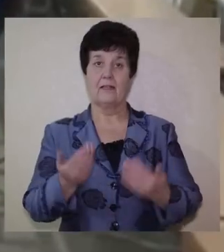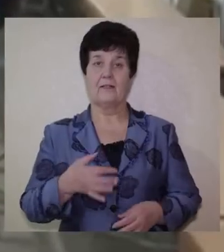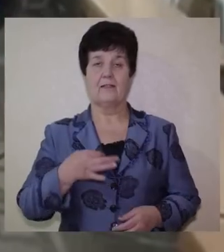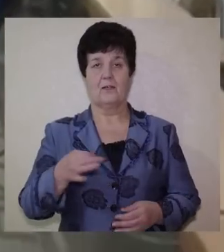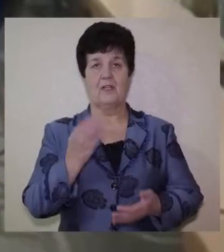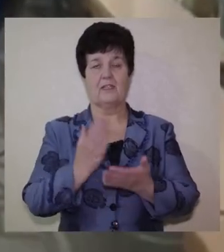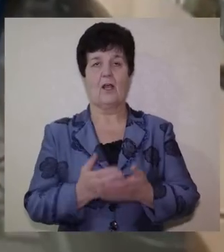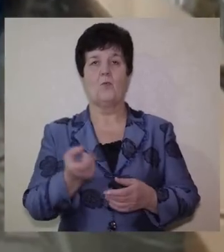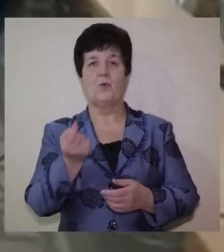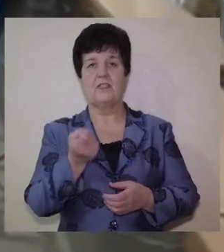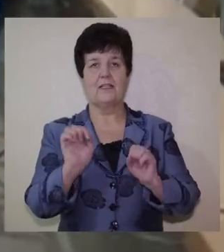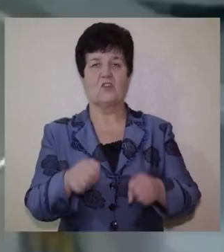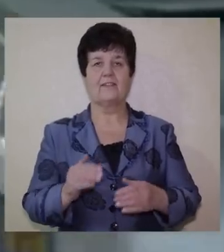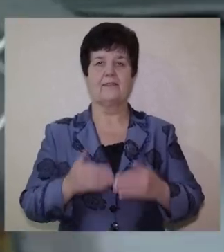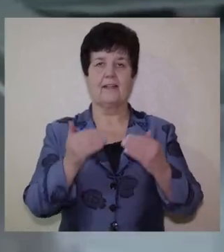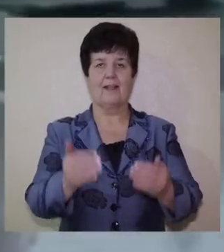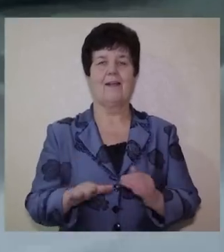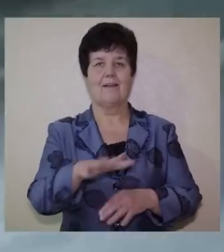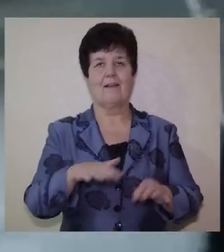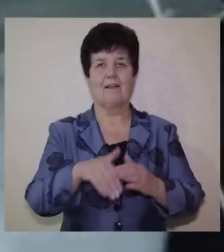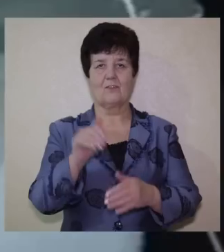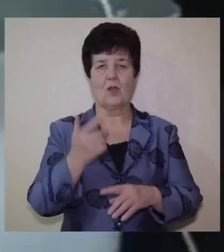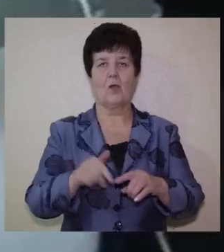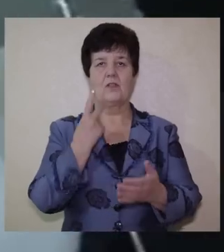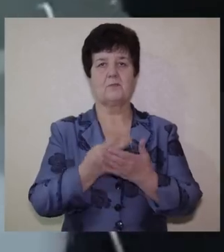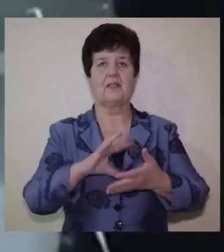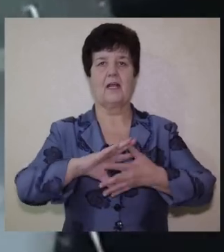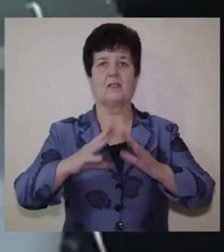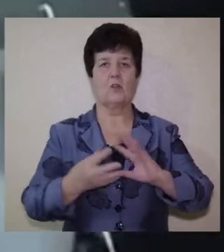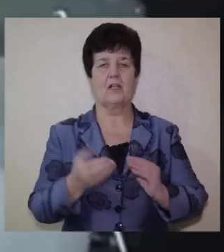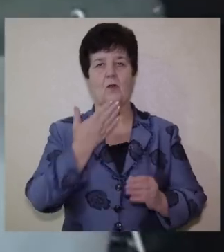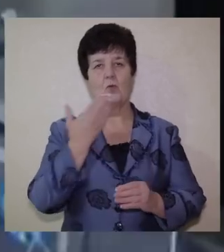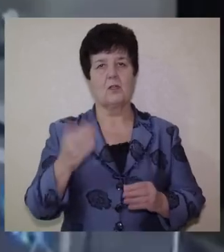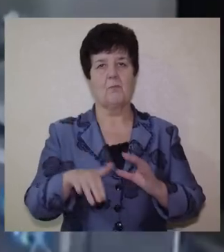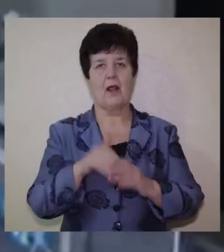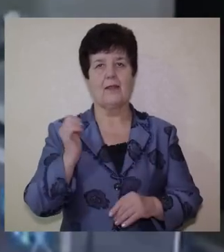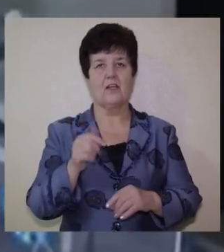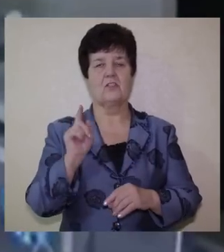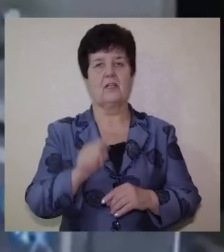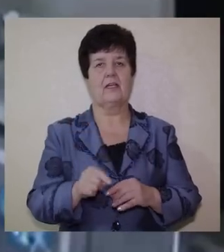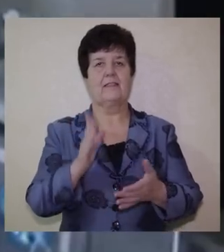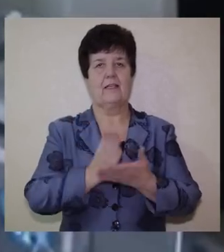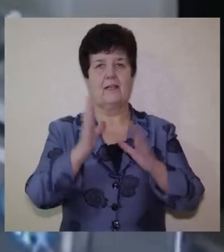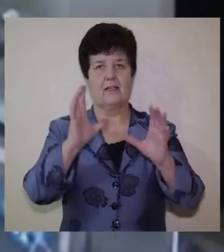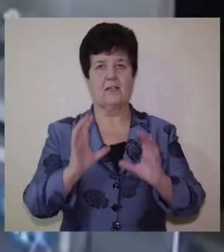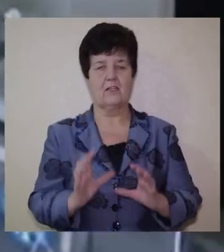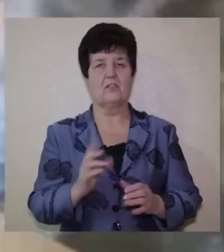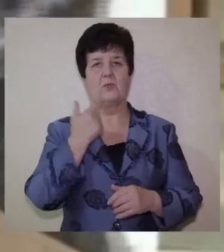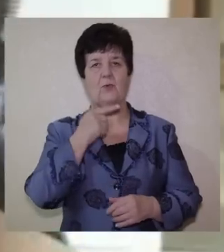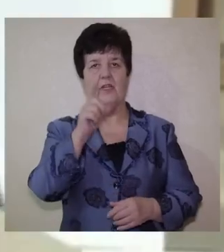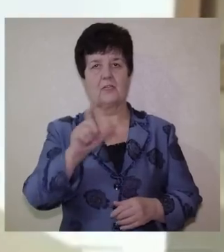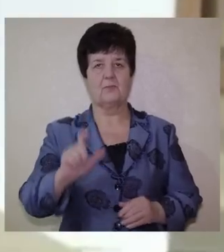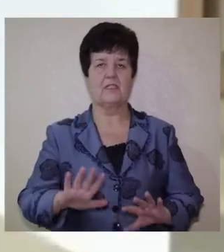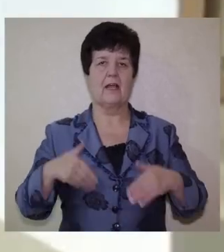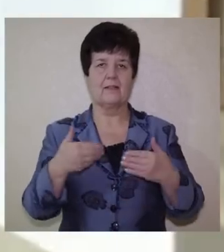Candidații independenți au puține șanse să treacă pragul electoral. O demonstrează rezultatele ultimelor alegeri. De vină este legea, susțin